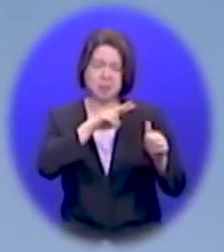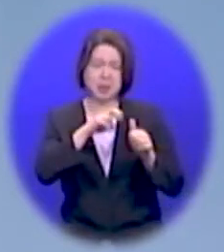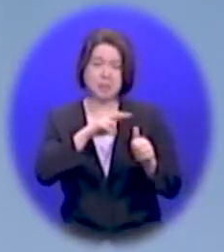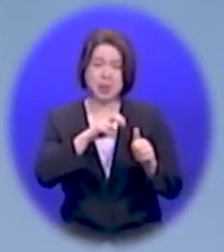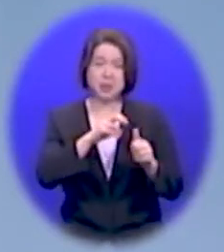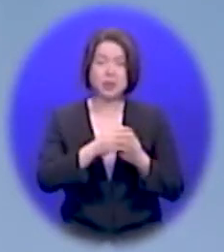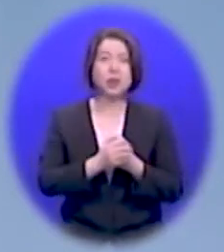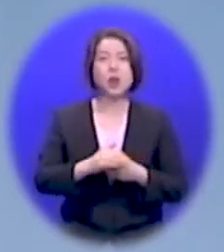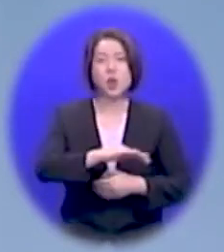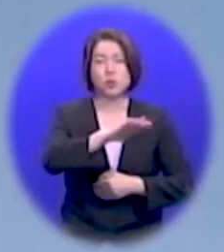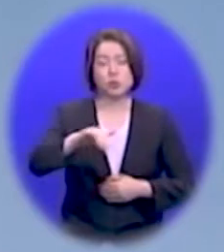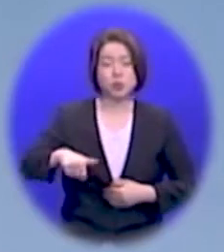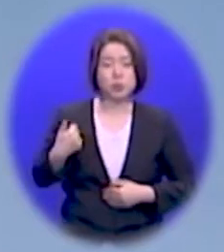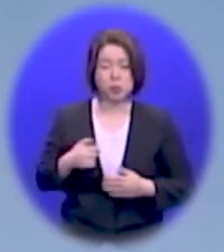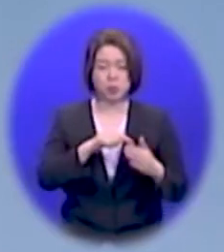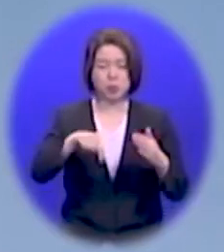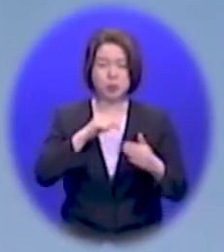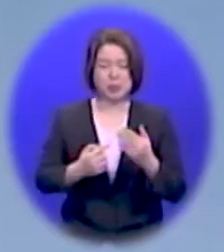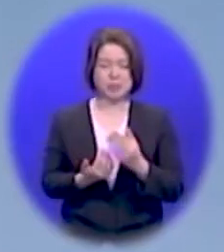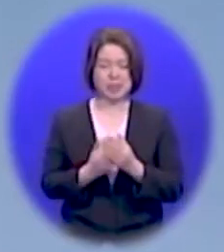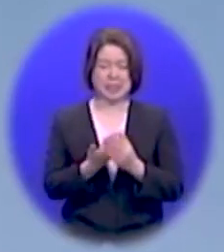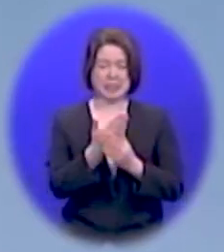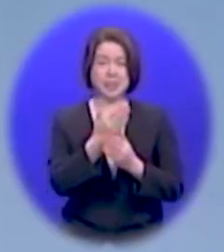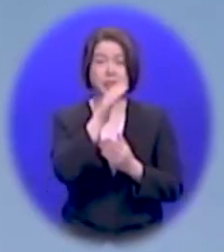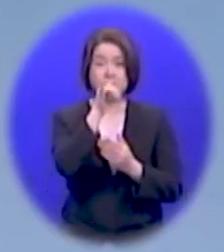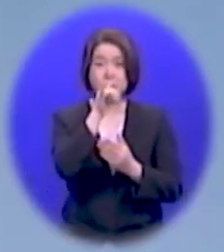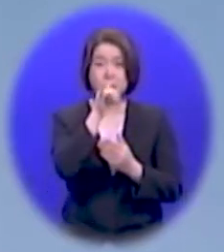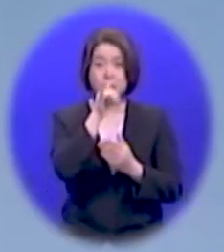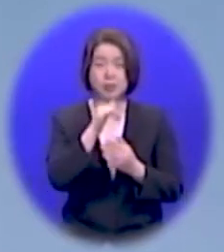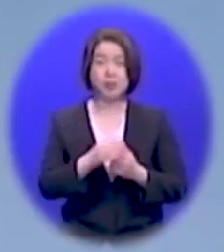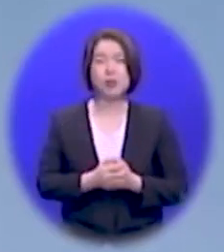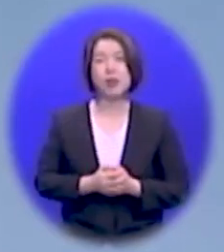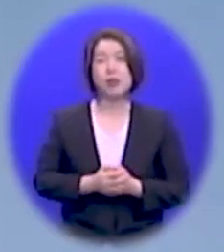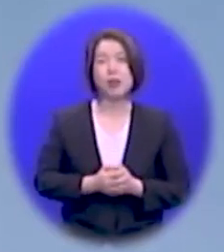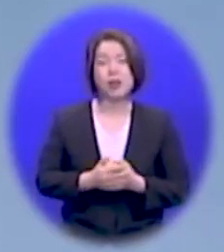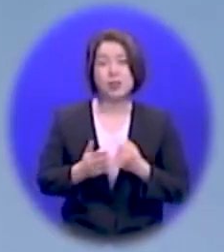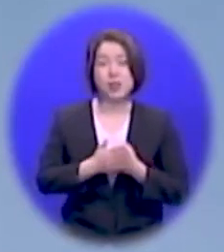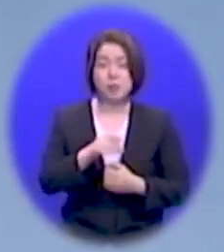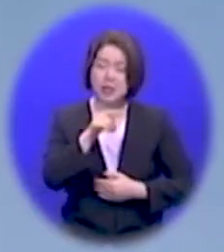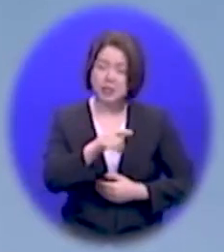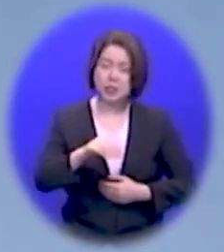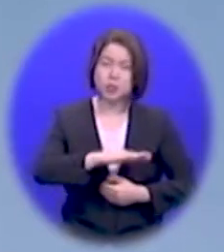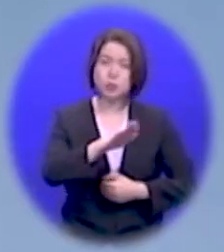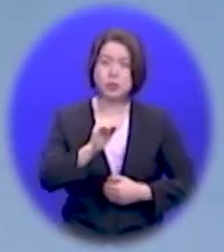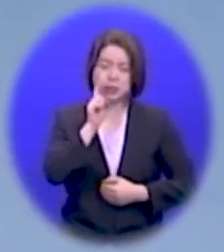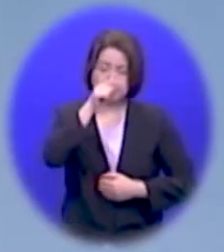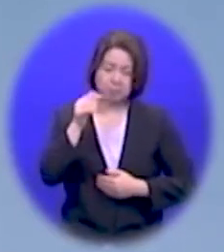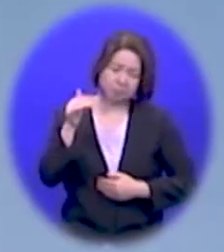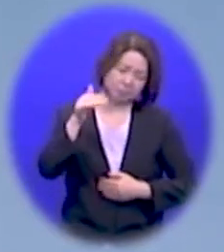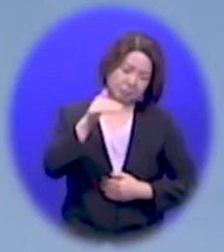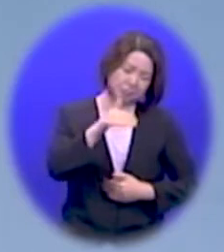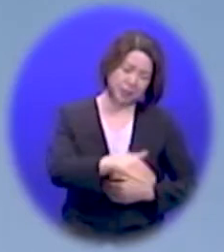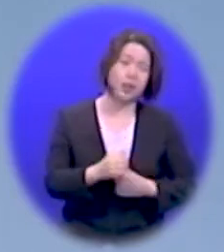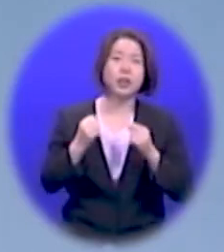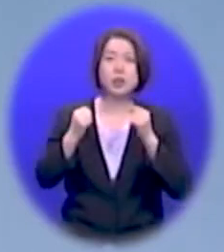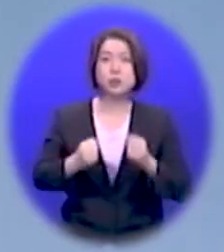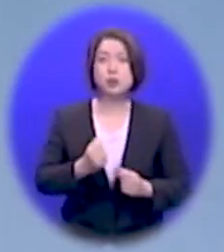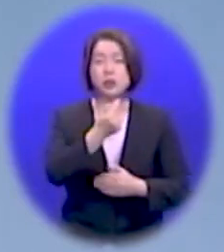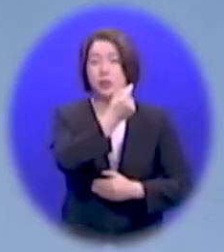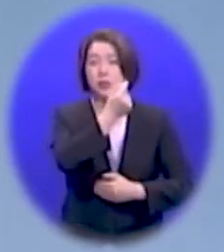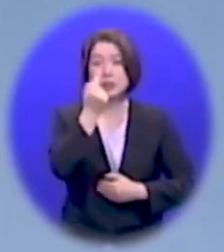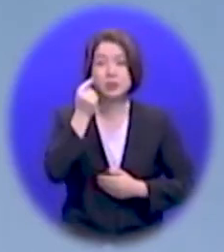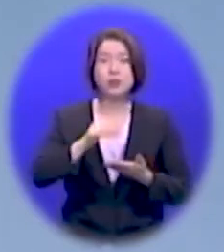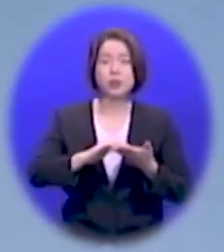우리도 모르게 속에서 튀어 나옵니다 그래서 이것이 우리가 타락한 존재라는 증거이기도